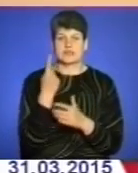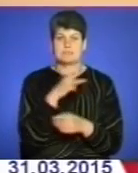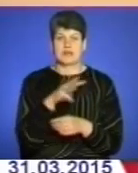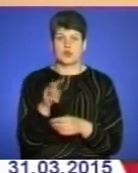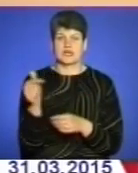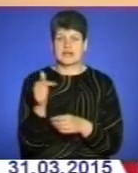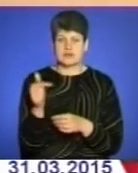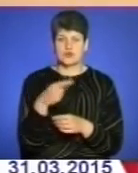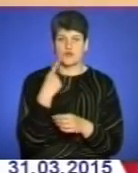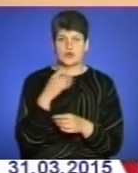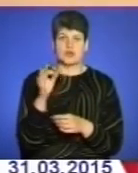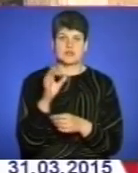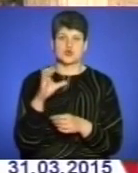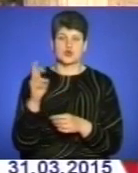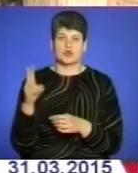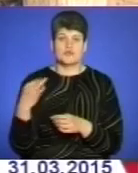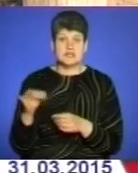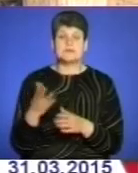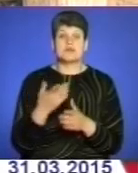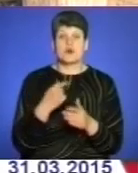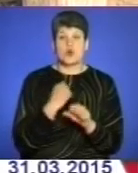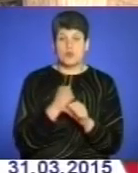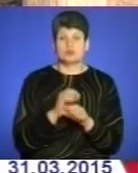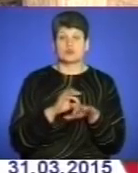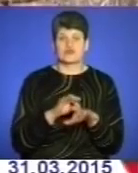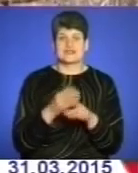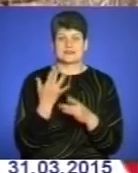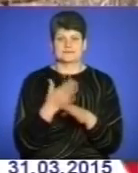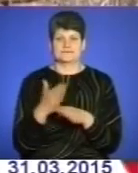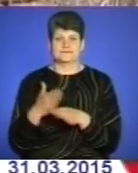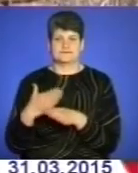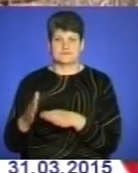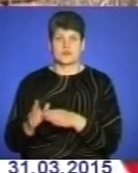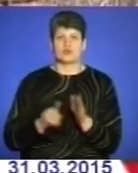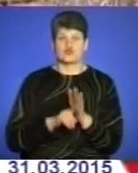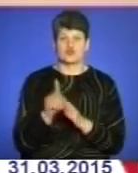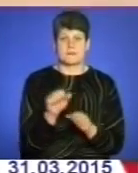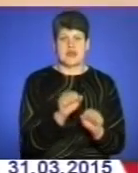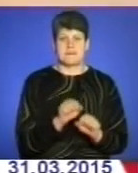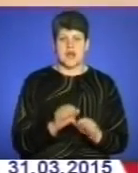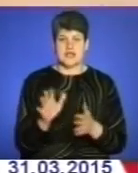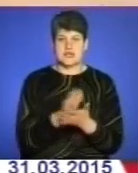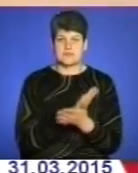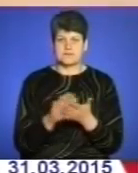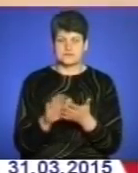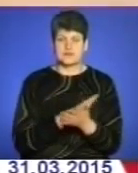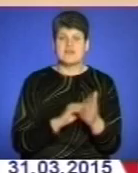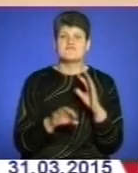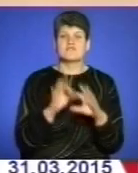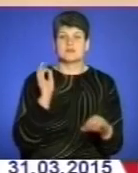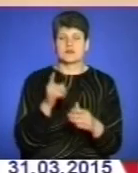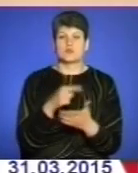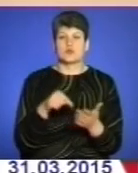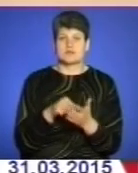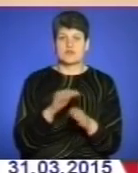гривень, каже Олег Соколовський. Роботи проводитимуть у кілька етапів. Почнуть з прибирання. Вибраний був саме це місце на